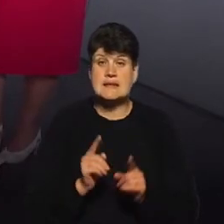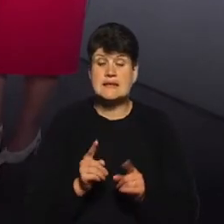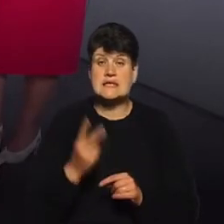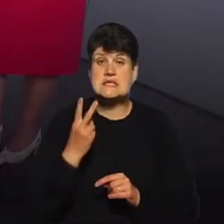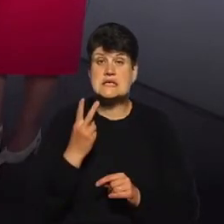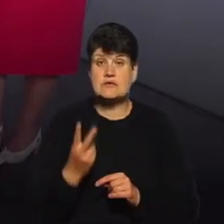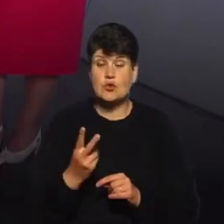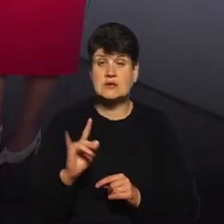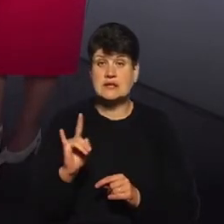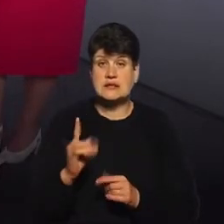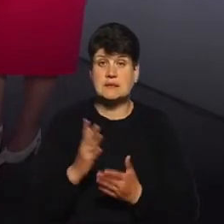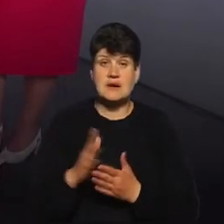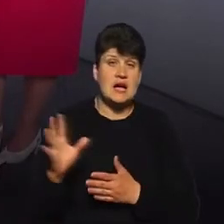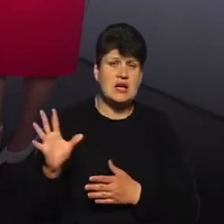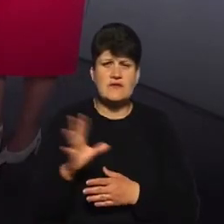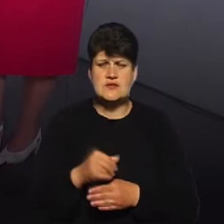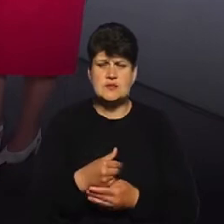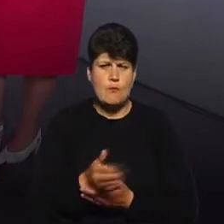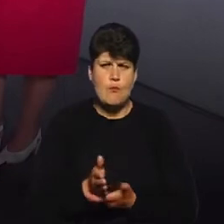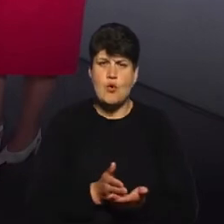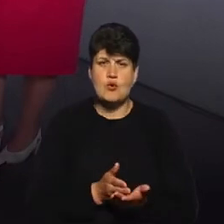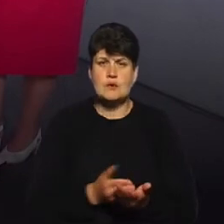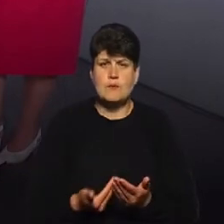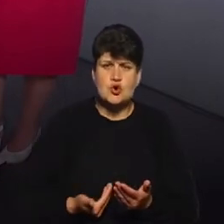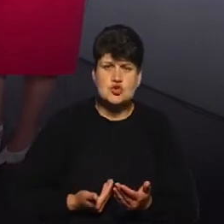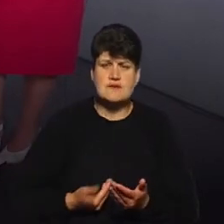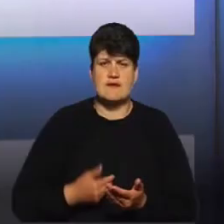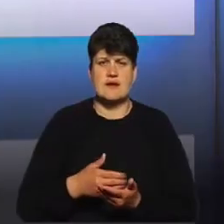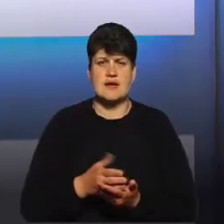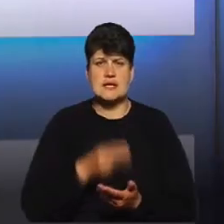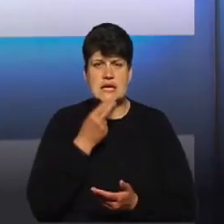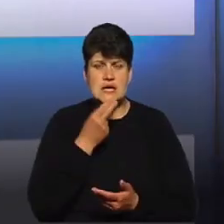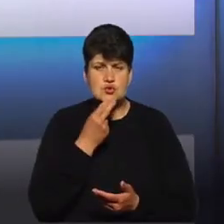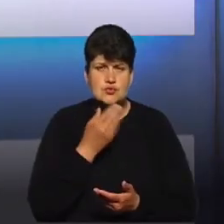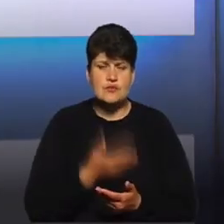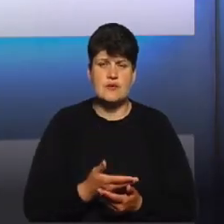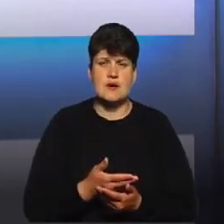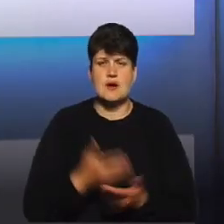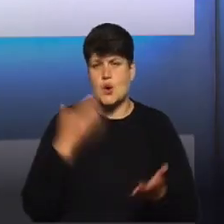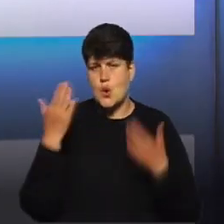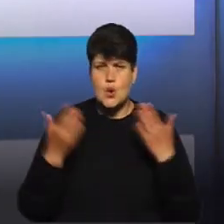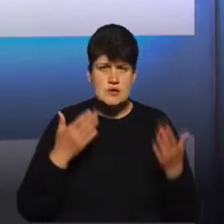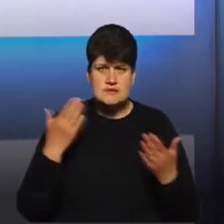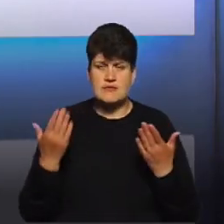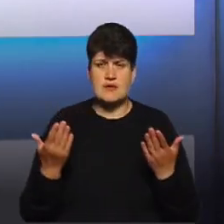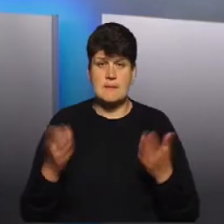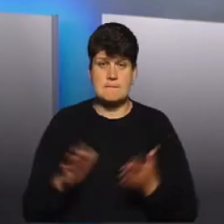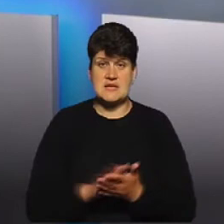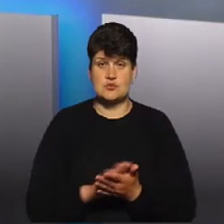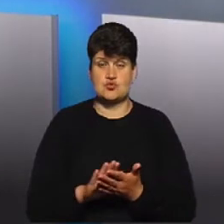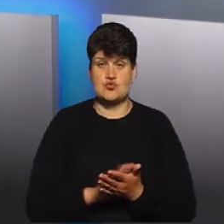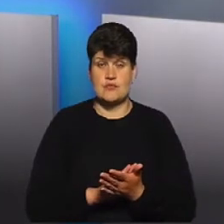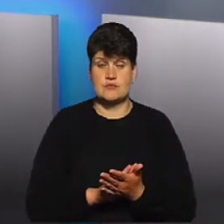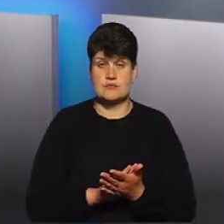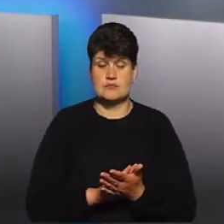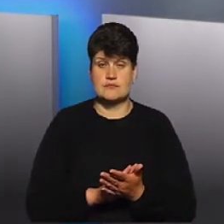ті ж самі послуги, проживання, якісного харчування, розваги. Безкоштовно. Ми вже так почали про цифри, про